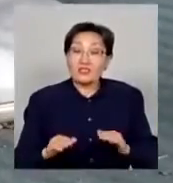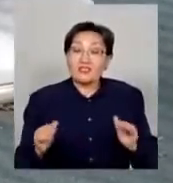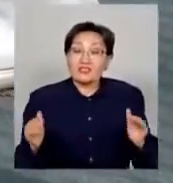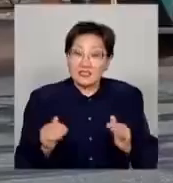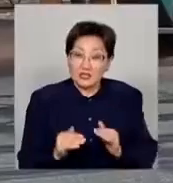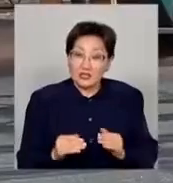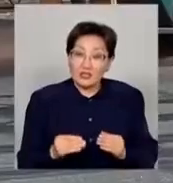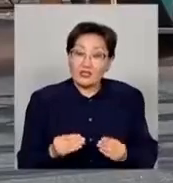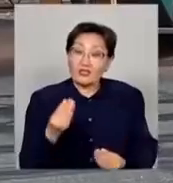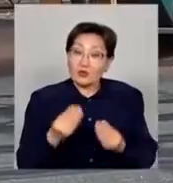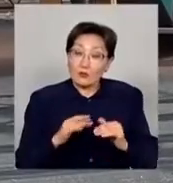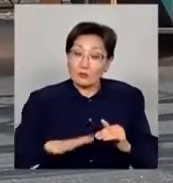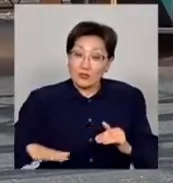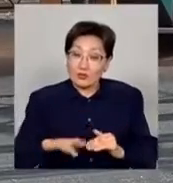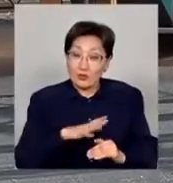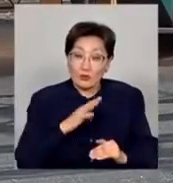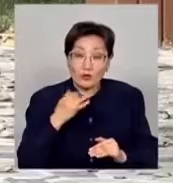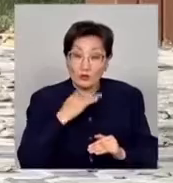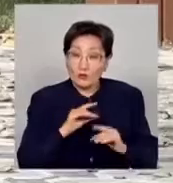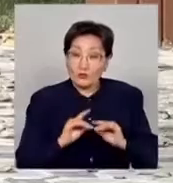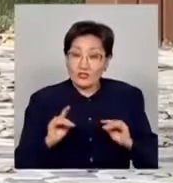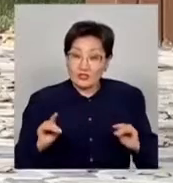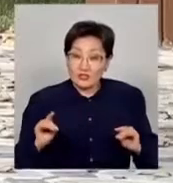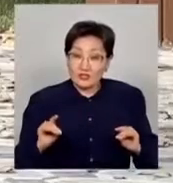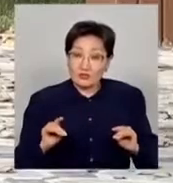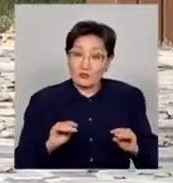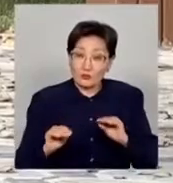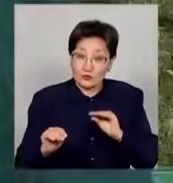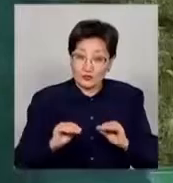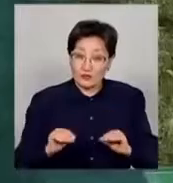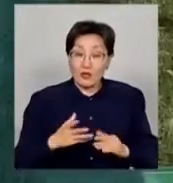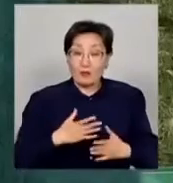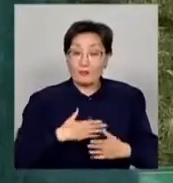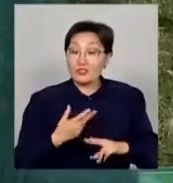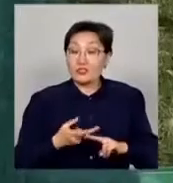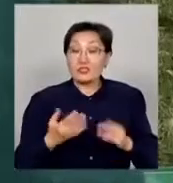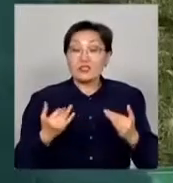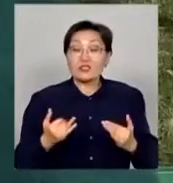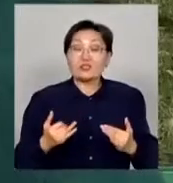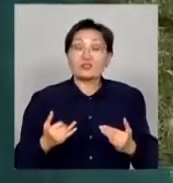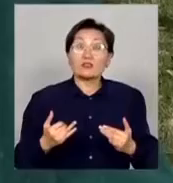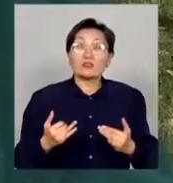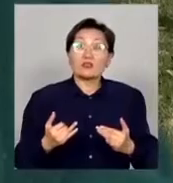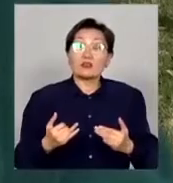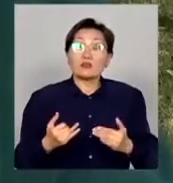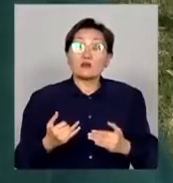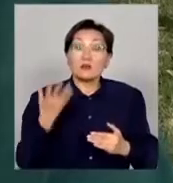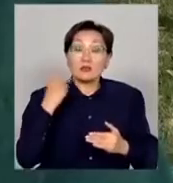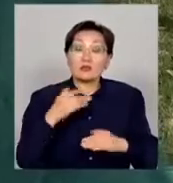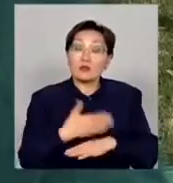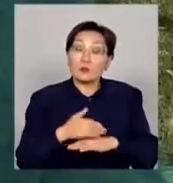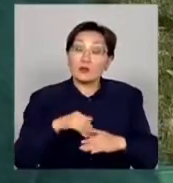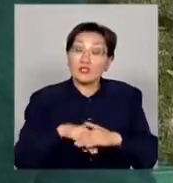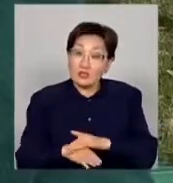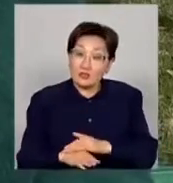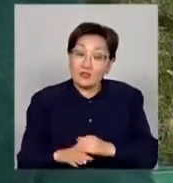площадка болатын. Қаншама әдемі скамейкалар қойды. Біз енді осы жерге далаға шыққанда